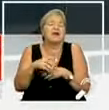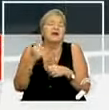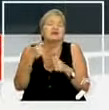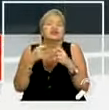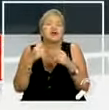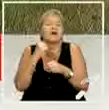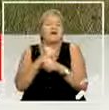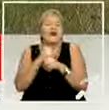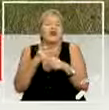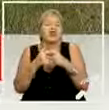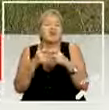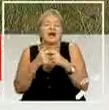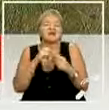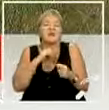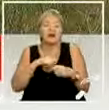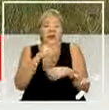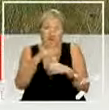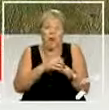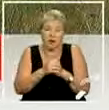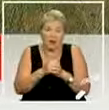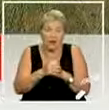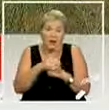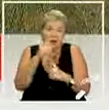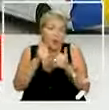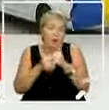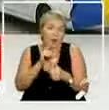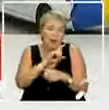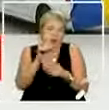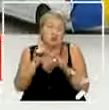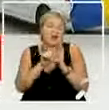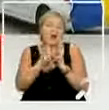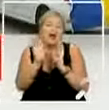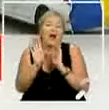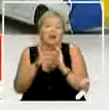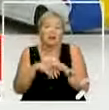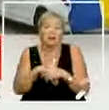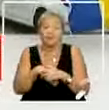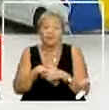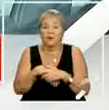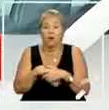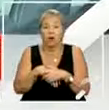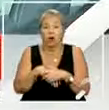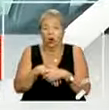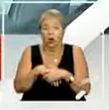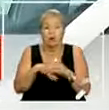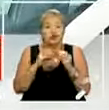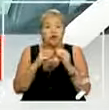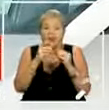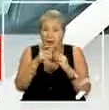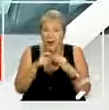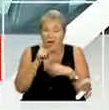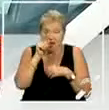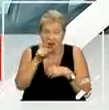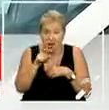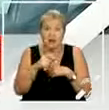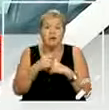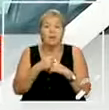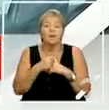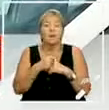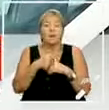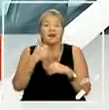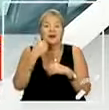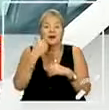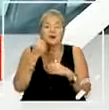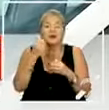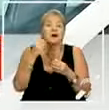nemulțumiți de concurența neloială pe care o fac firmele de ride-sharing. Concurența neloială, adică noi avem, când punem o